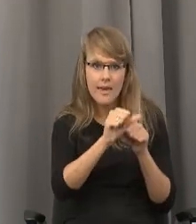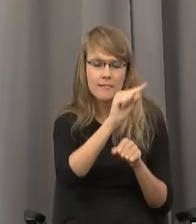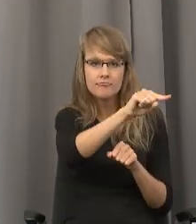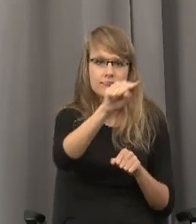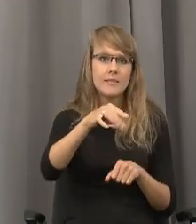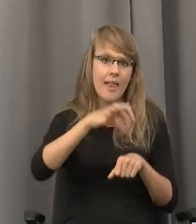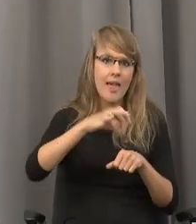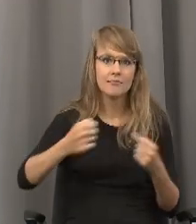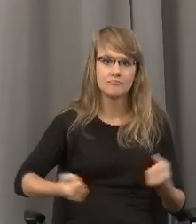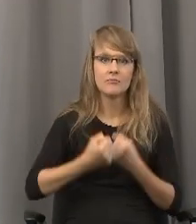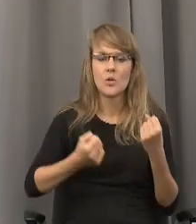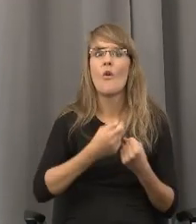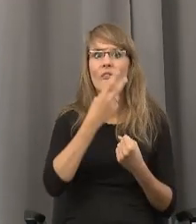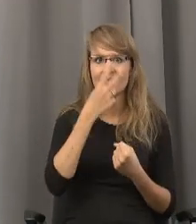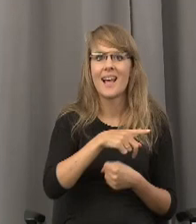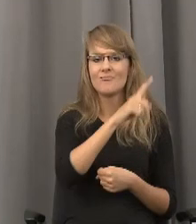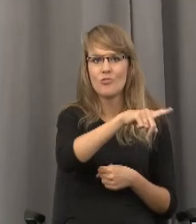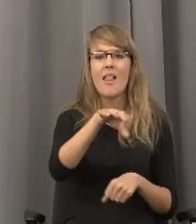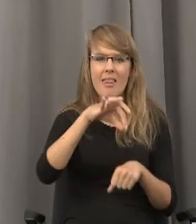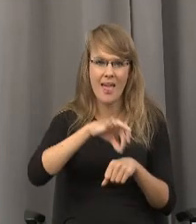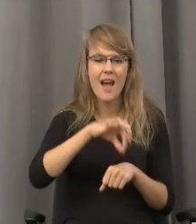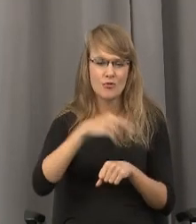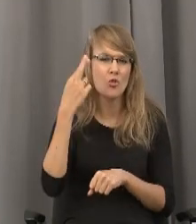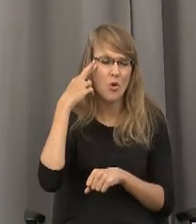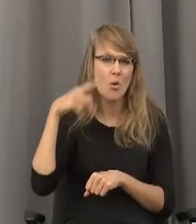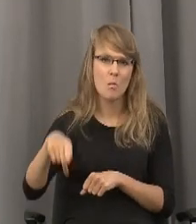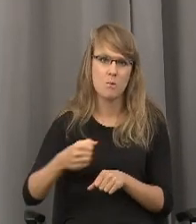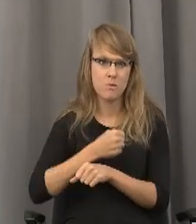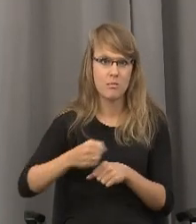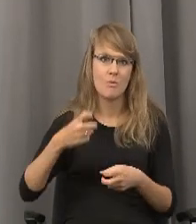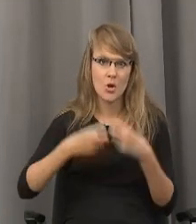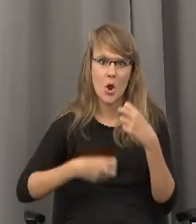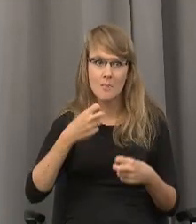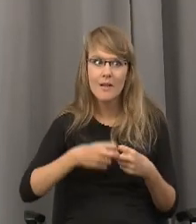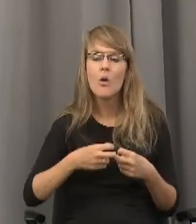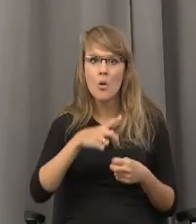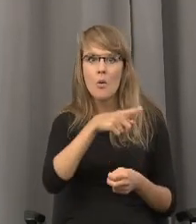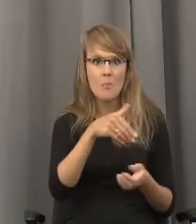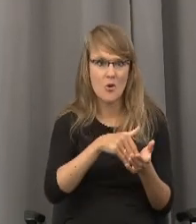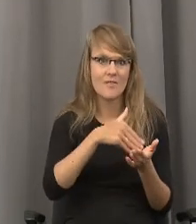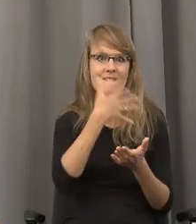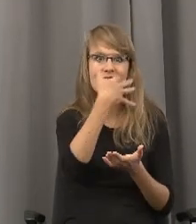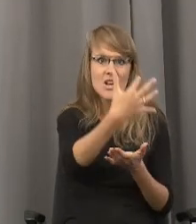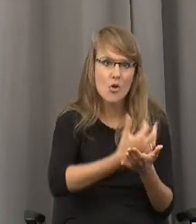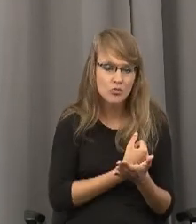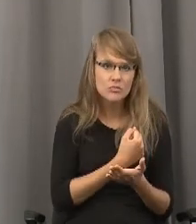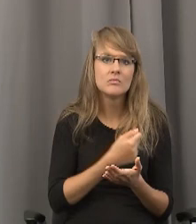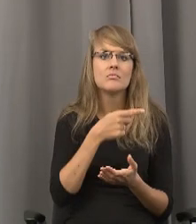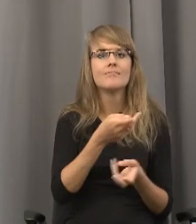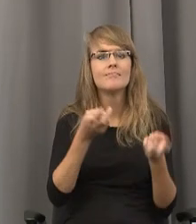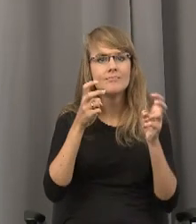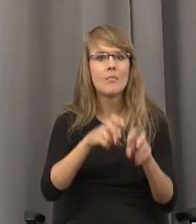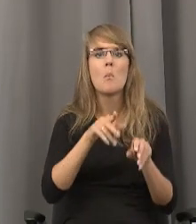środowisku lekarskim istnieje już zrozumienie wagi tego problemu i ten potencjał należy w naszej ocenie wykorzystać poprzez wprowadzenie powszechnych